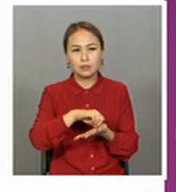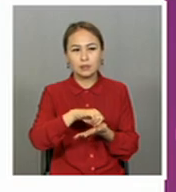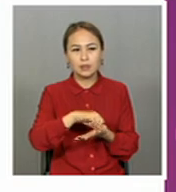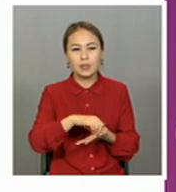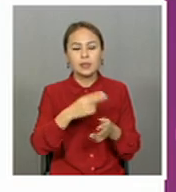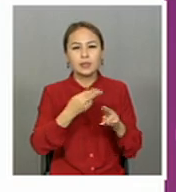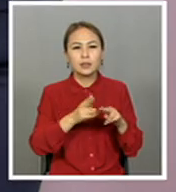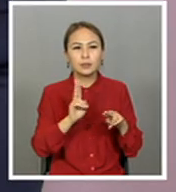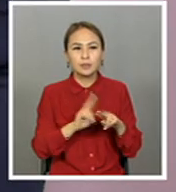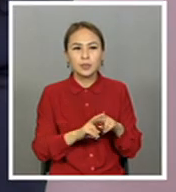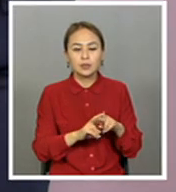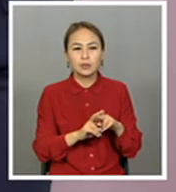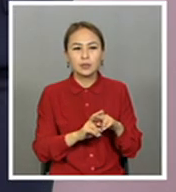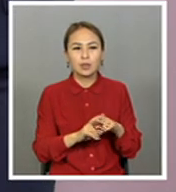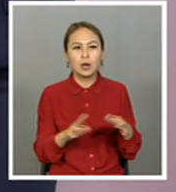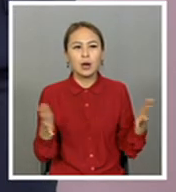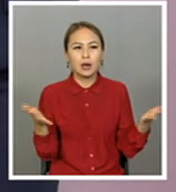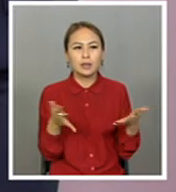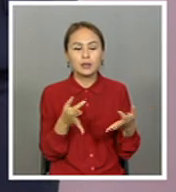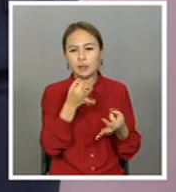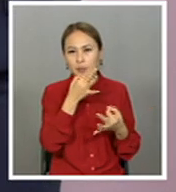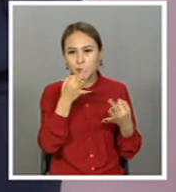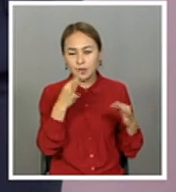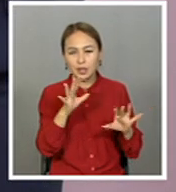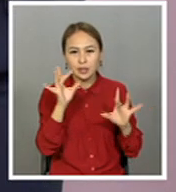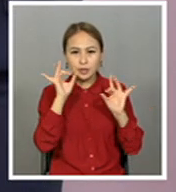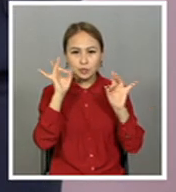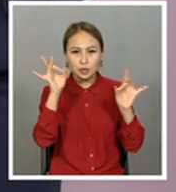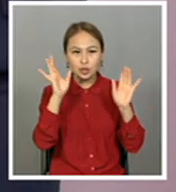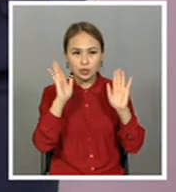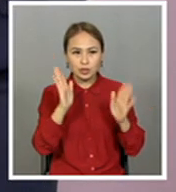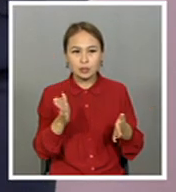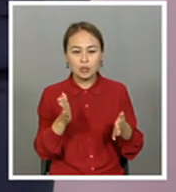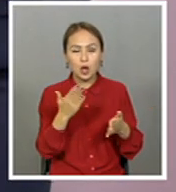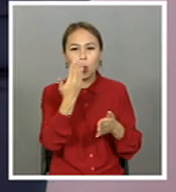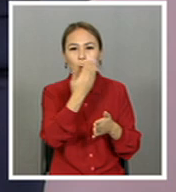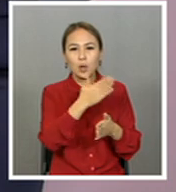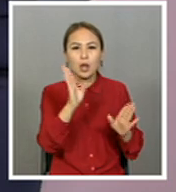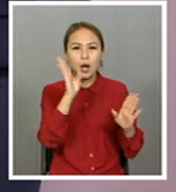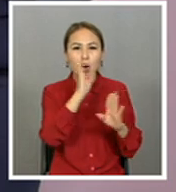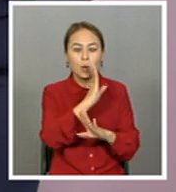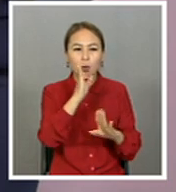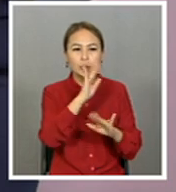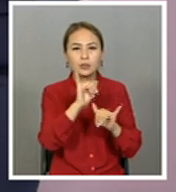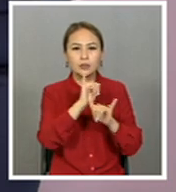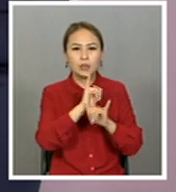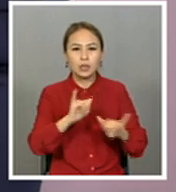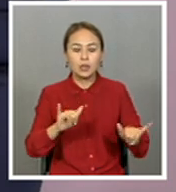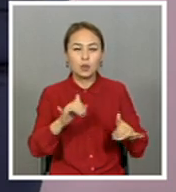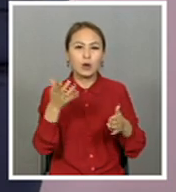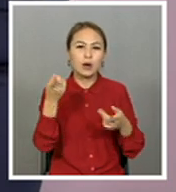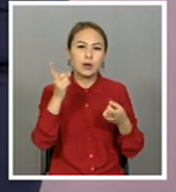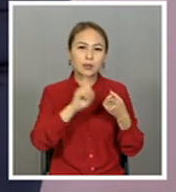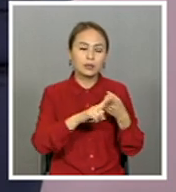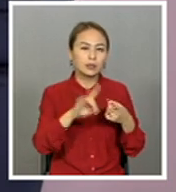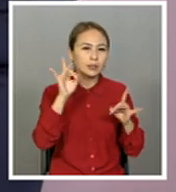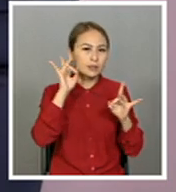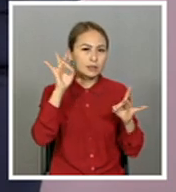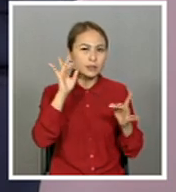Тіпті қандайда бір дыбыс шықса да, ол ауаның таралуы арқылы естіледі.